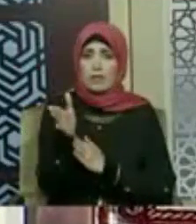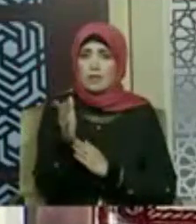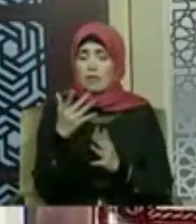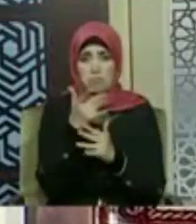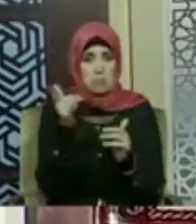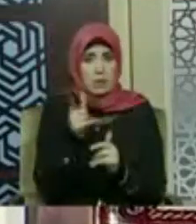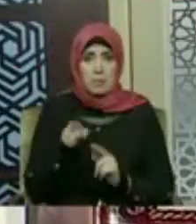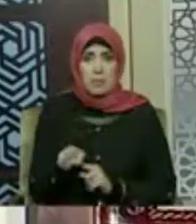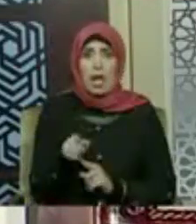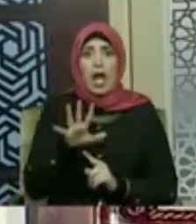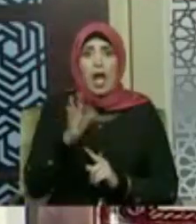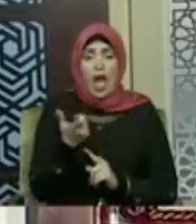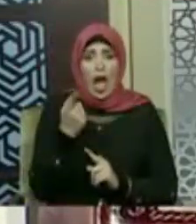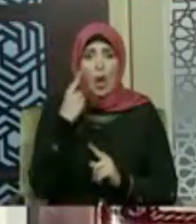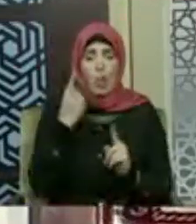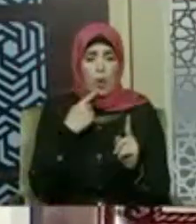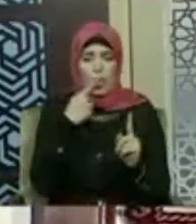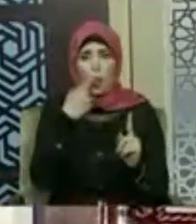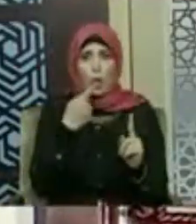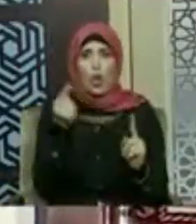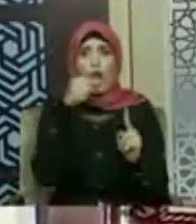وتأويل الجاهلين